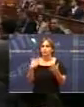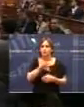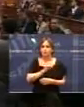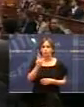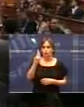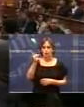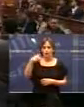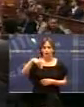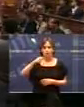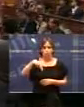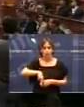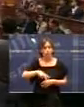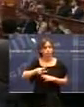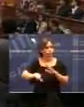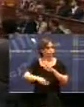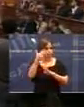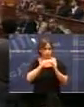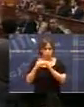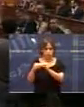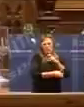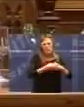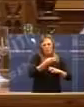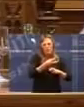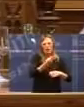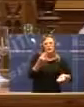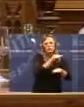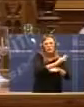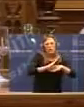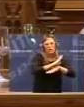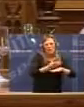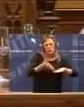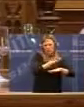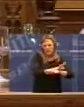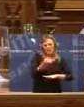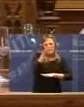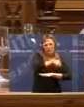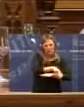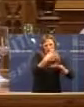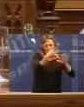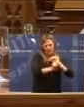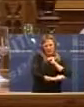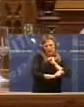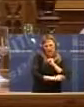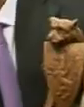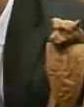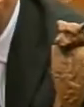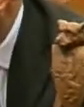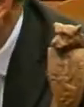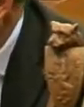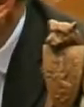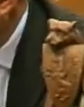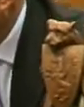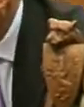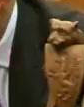nacionalistes han sumat els seus tres vots amb els vots del Partit Popular per tirar endavant una moció crítica amb la